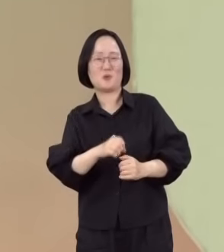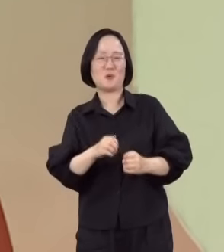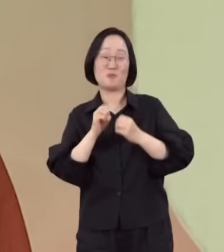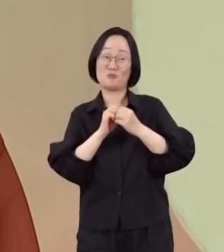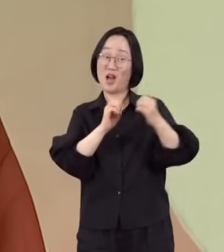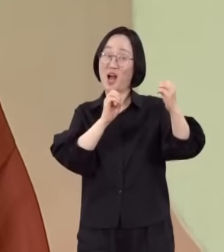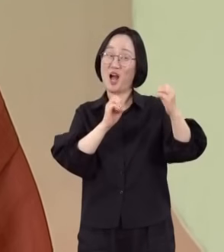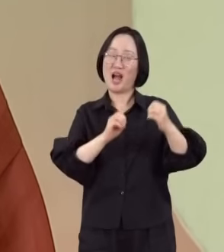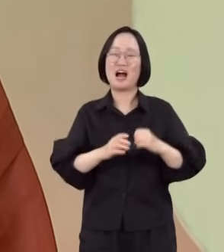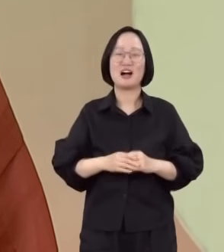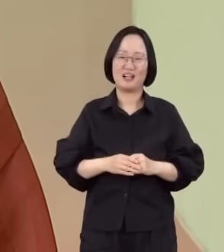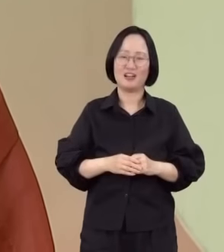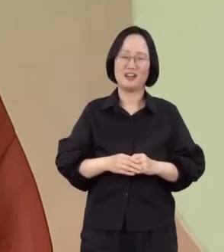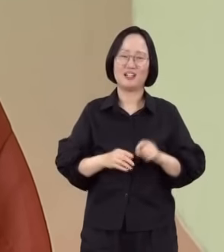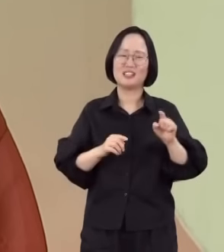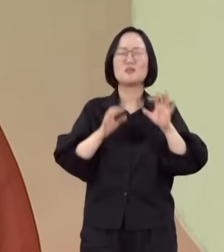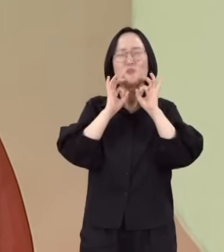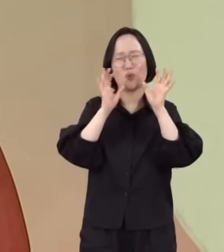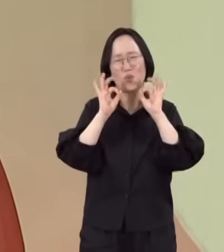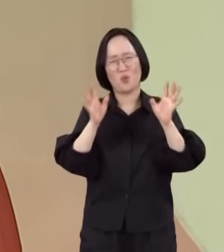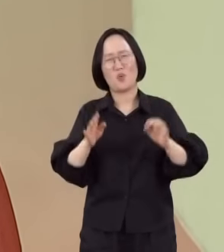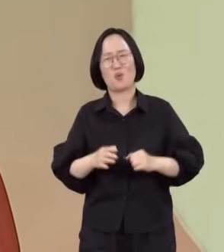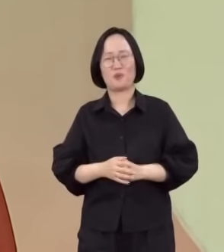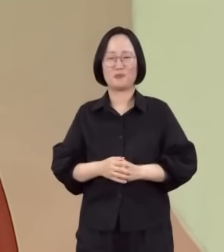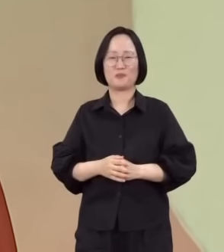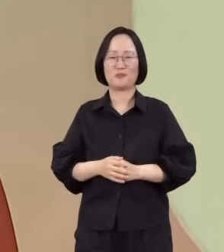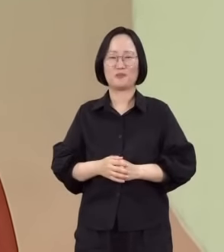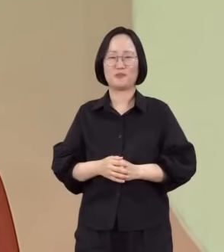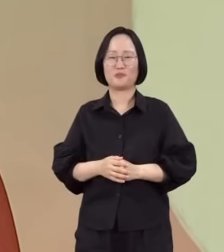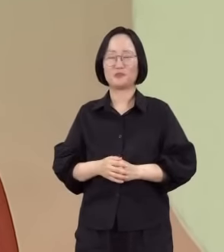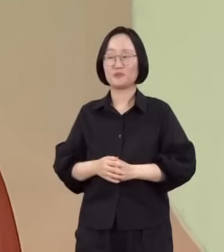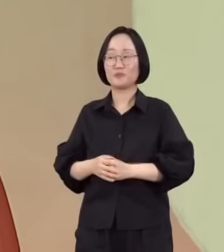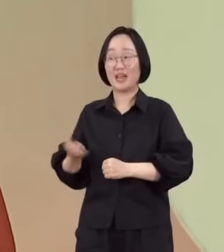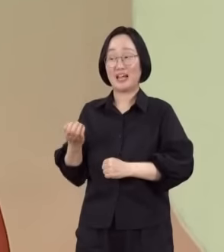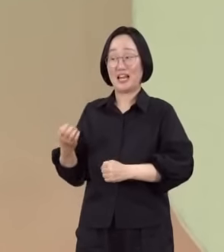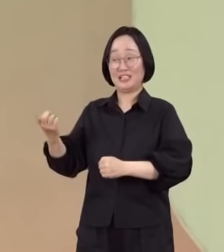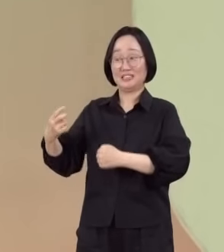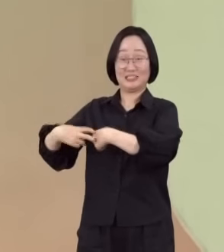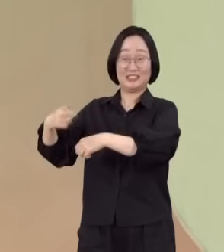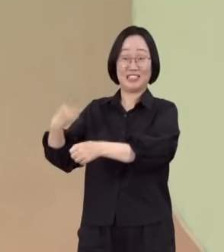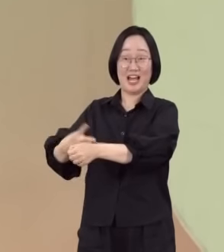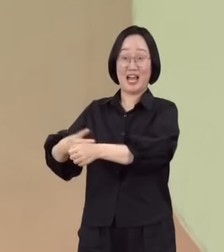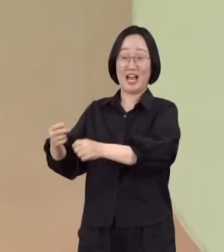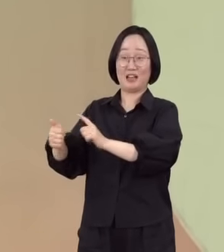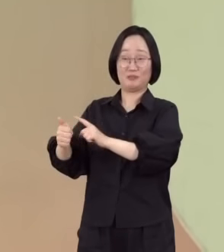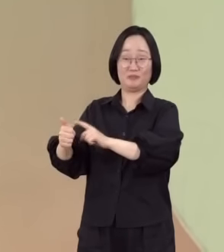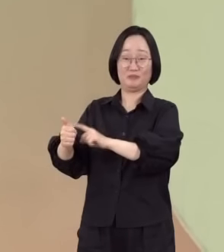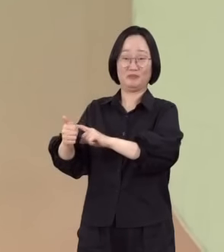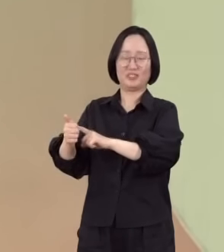의사가 그러더래요 어우 나도 살면서 힘든 일이 혹시 생기면 나도 기도해야